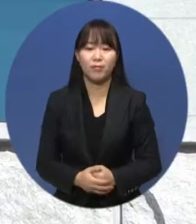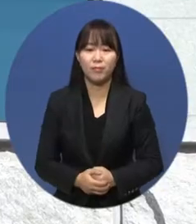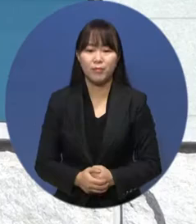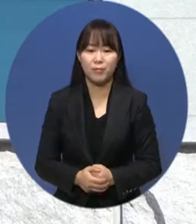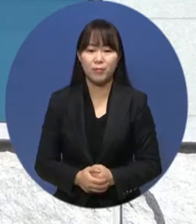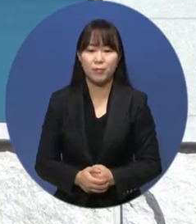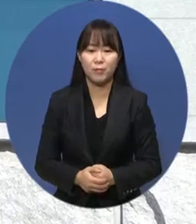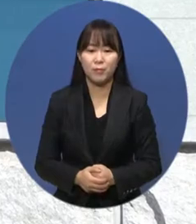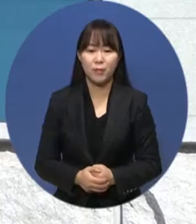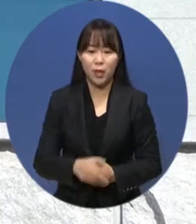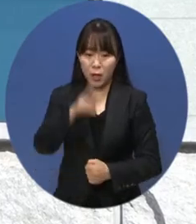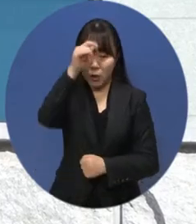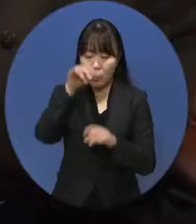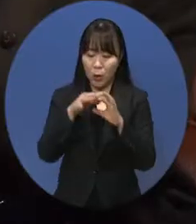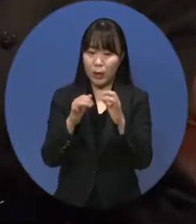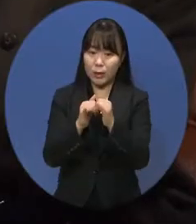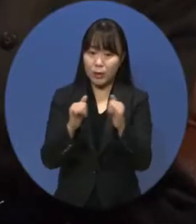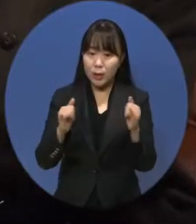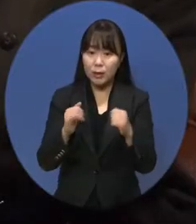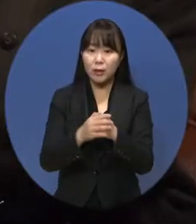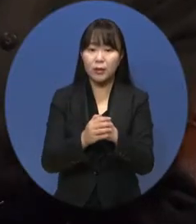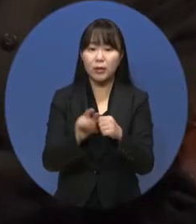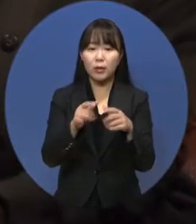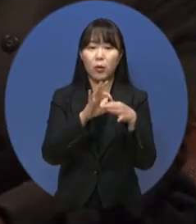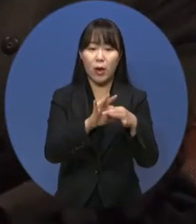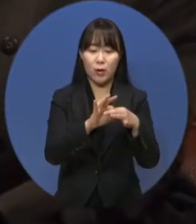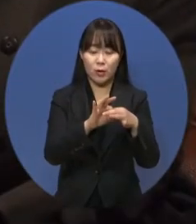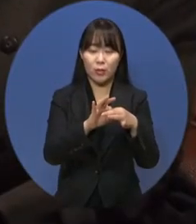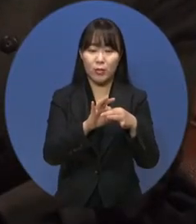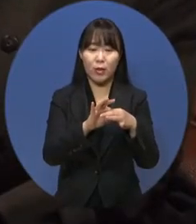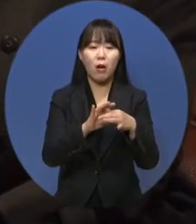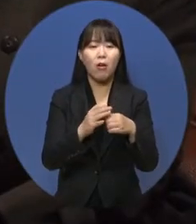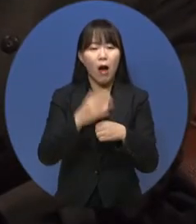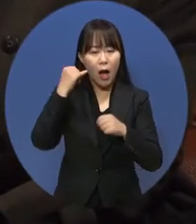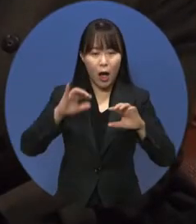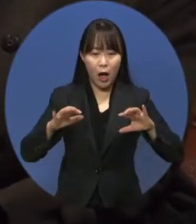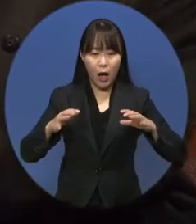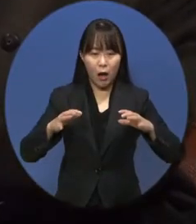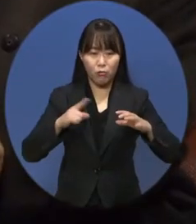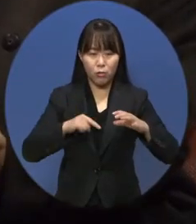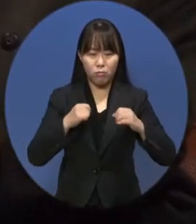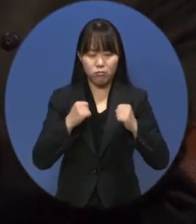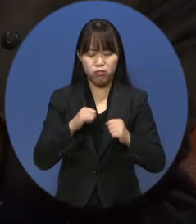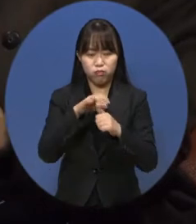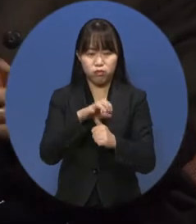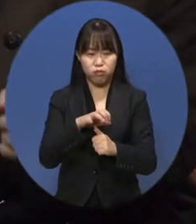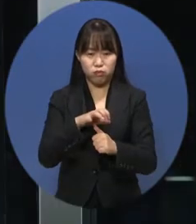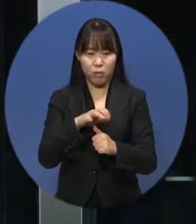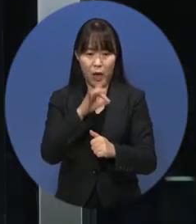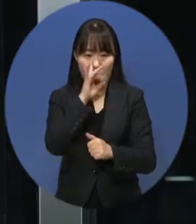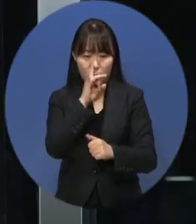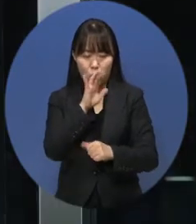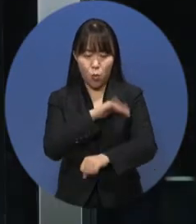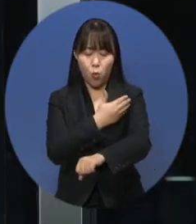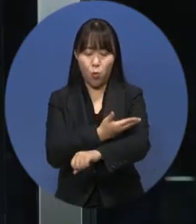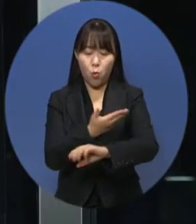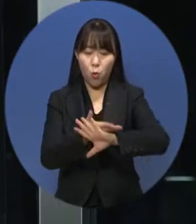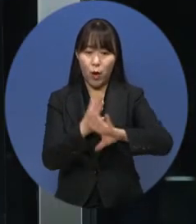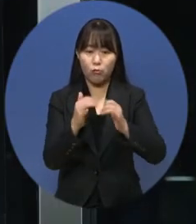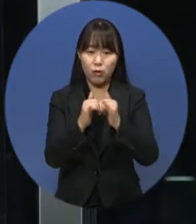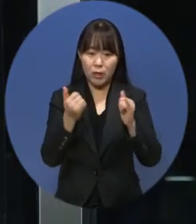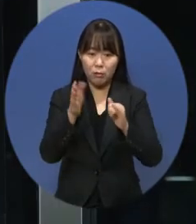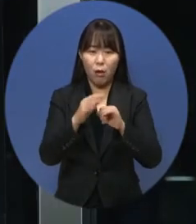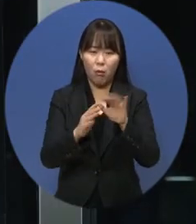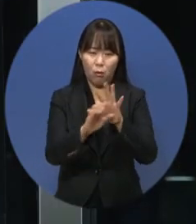한편 경찰 관계자는 다문화 과정과 관련하여 국내 체류 자격이 없는 외국인이라 할지라도 코로나 증상이